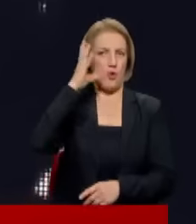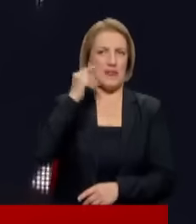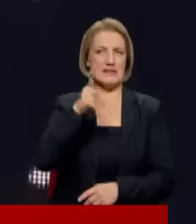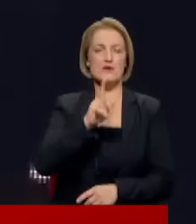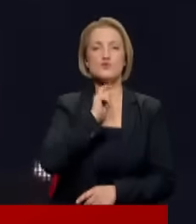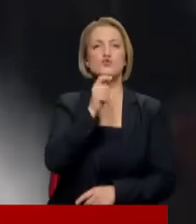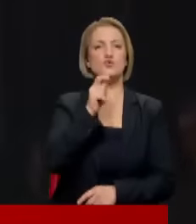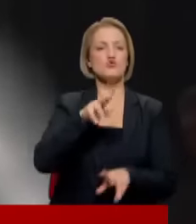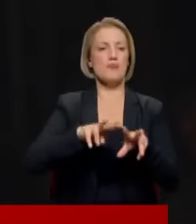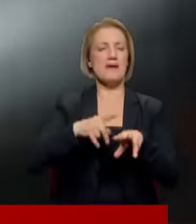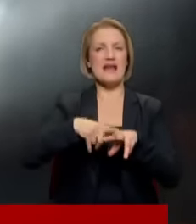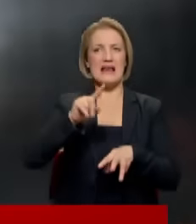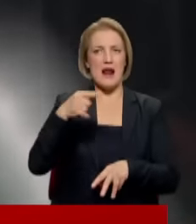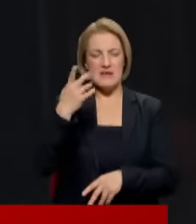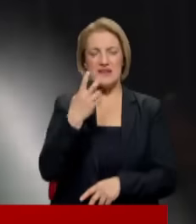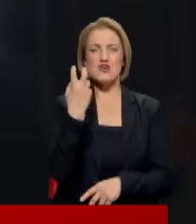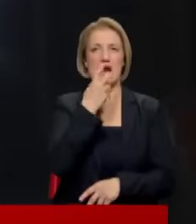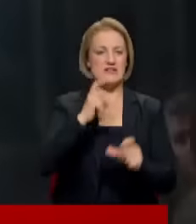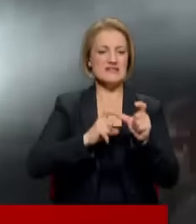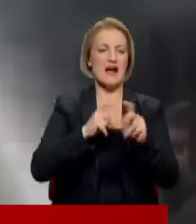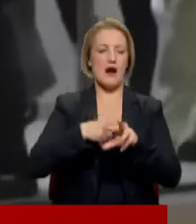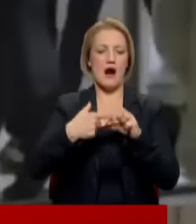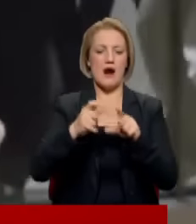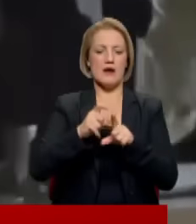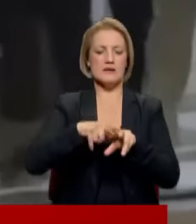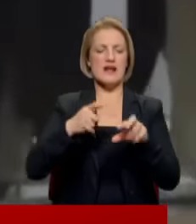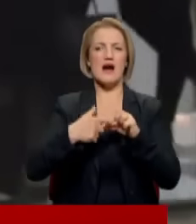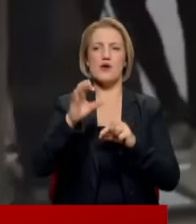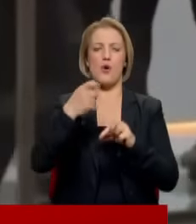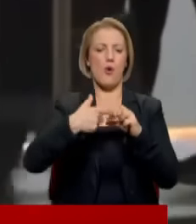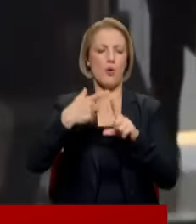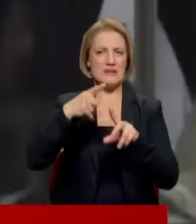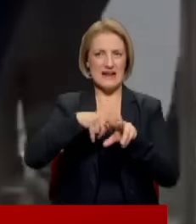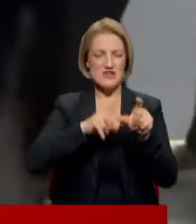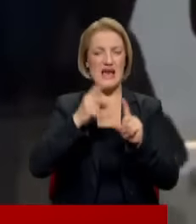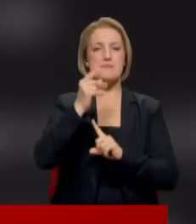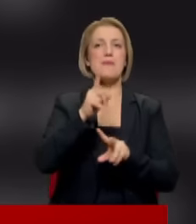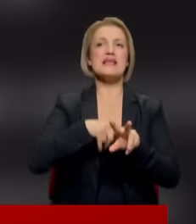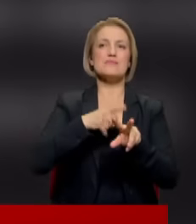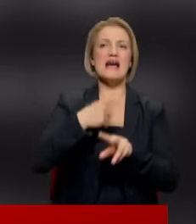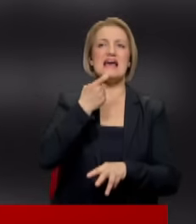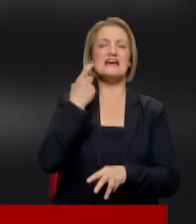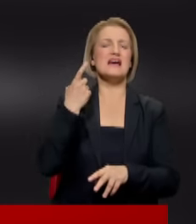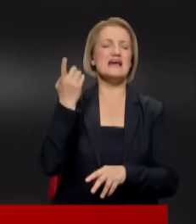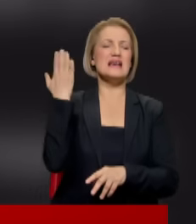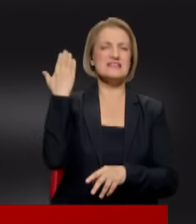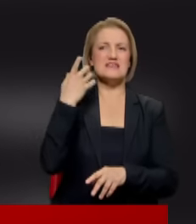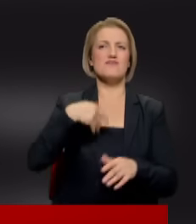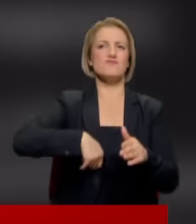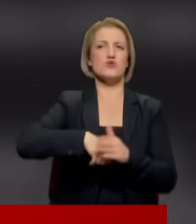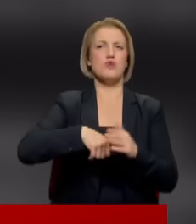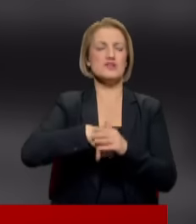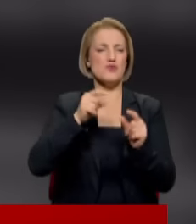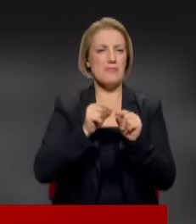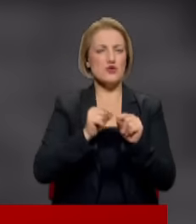sunucu Mehmet Ali arbil şarkıcı Serdar Ortaç sosyal medya fenomeni İbrahim Yılmaz'la eski futbolcu Batuhan Karadeniz'in de aralarında